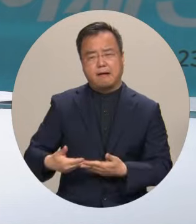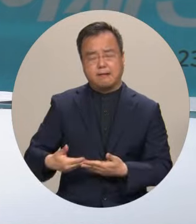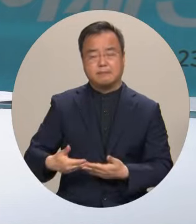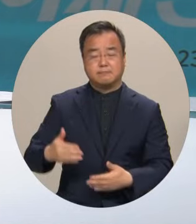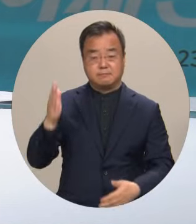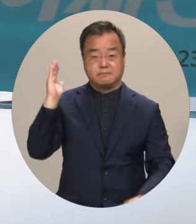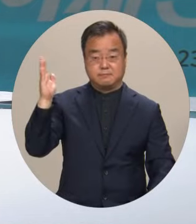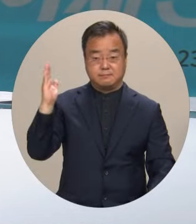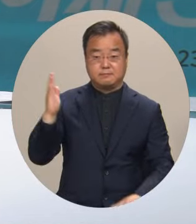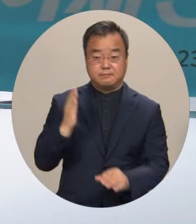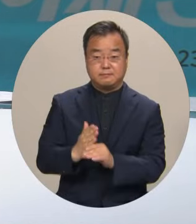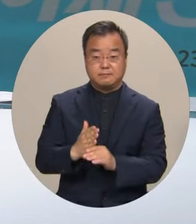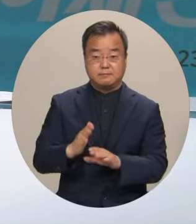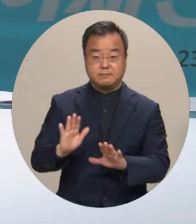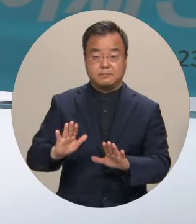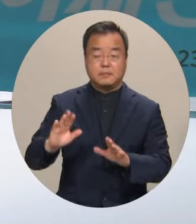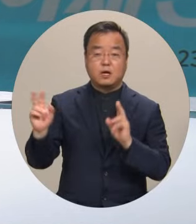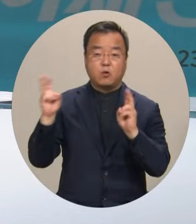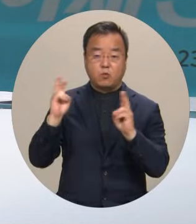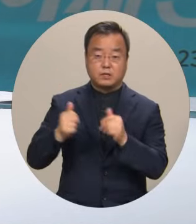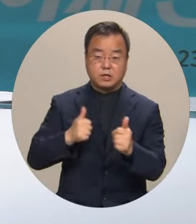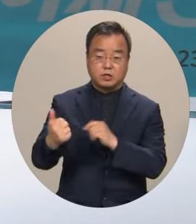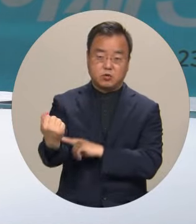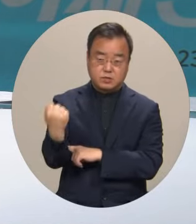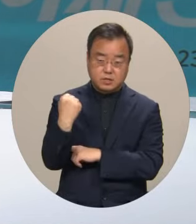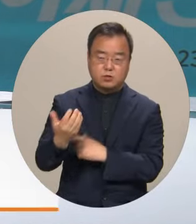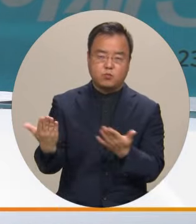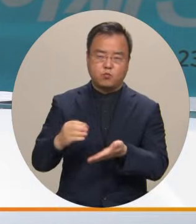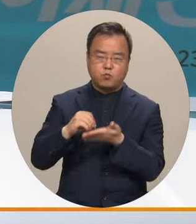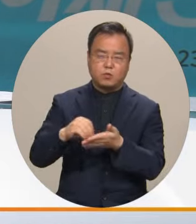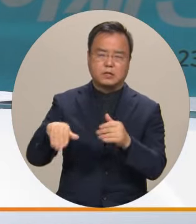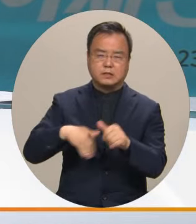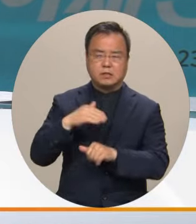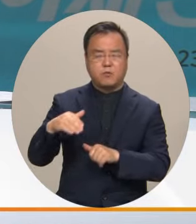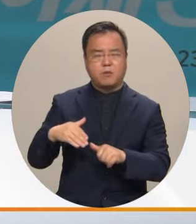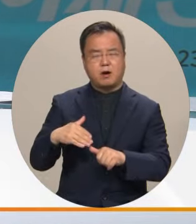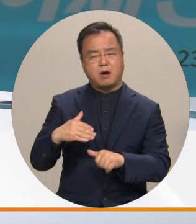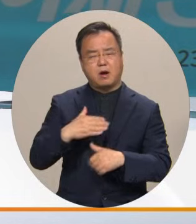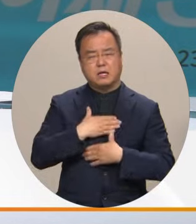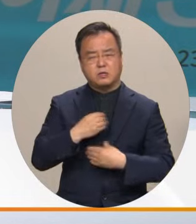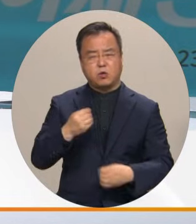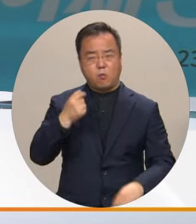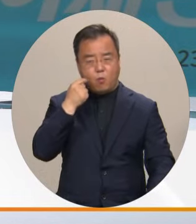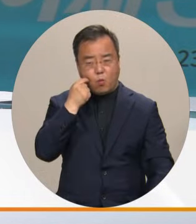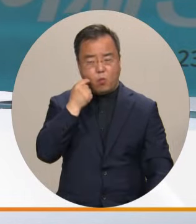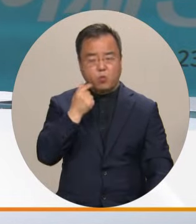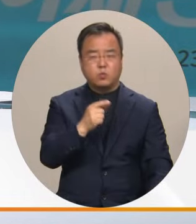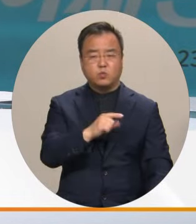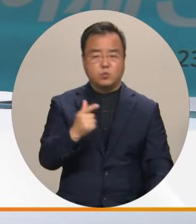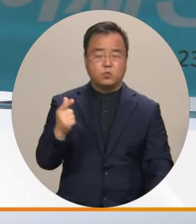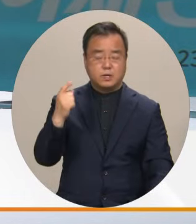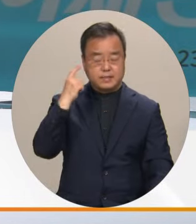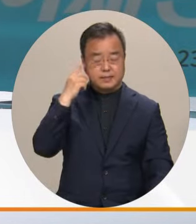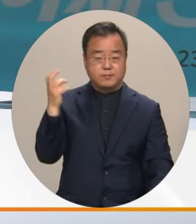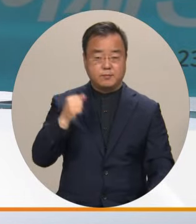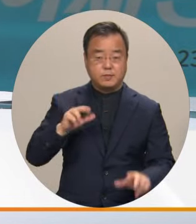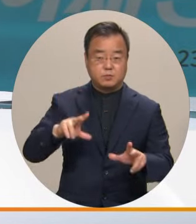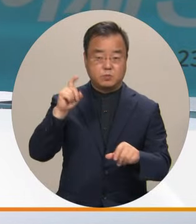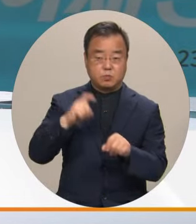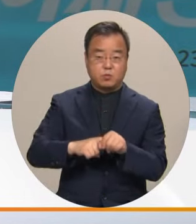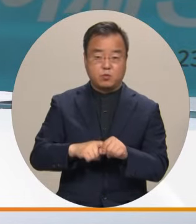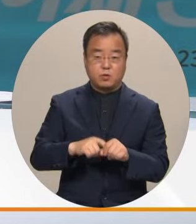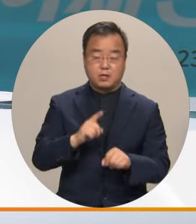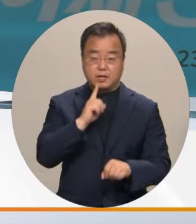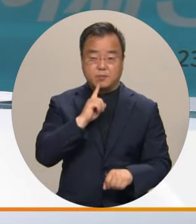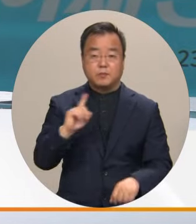한다는것입니다. 그들은현재의목표가 산업경쟁력과고용 안정성을염두에두고설정되었다고주장합니다.이문제